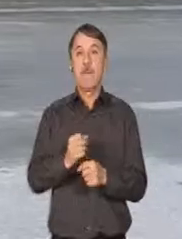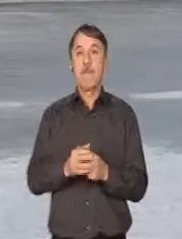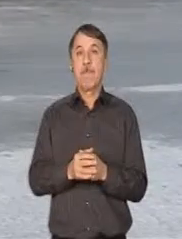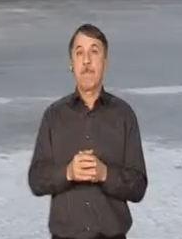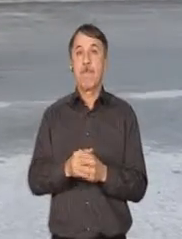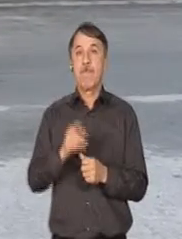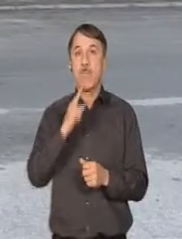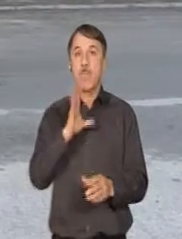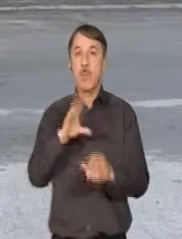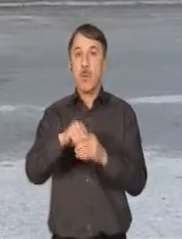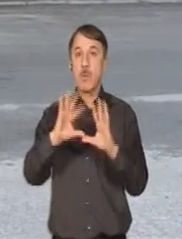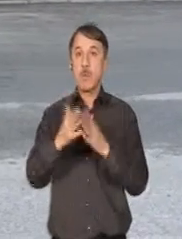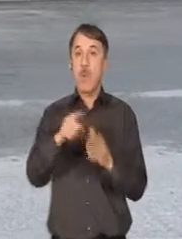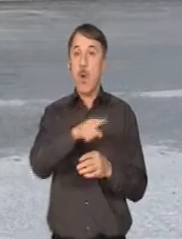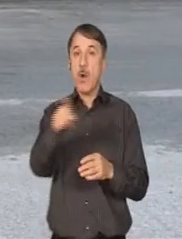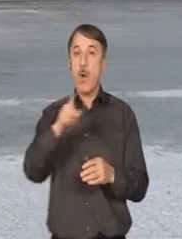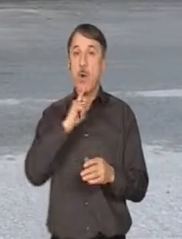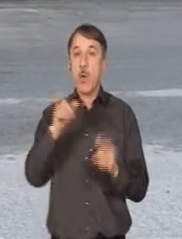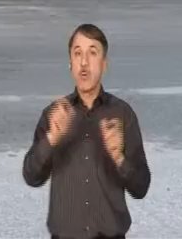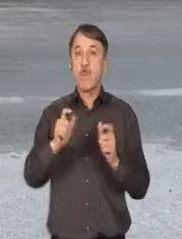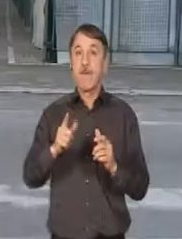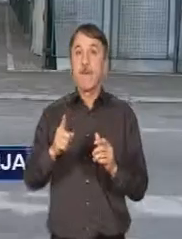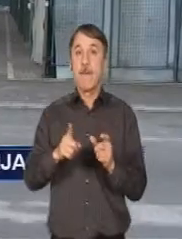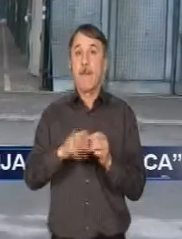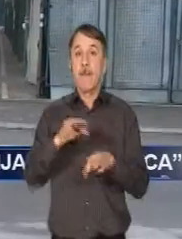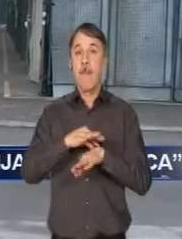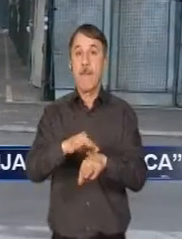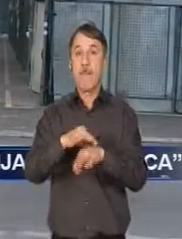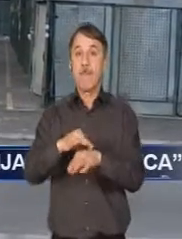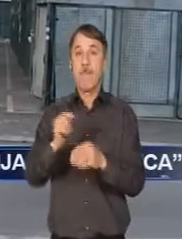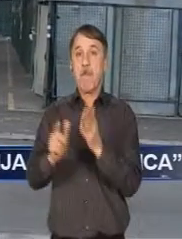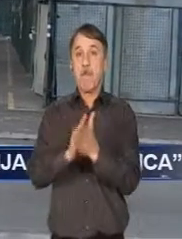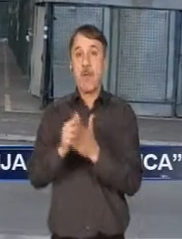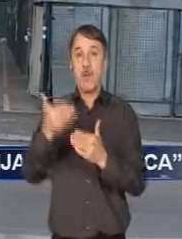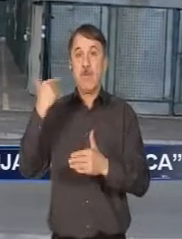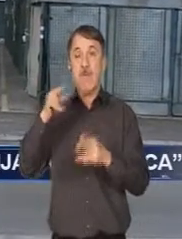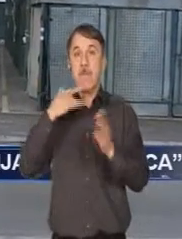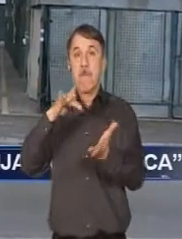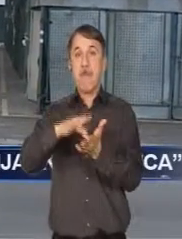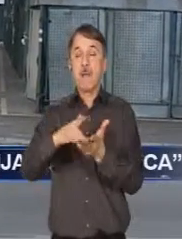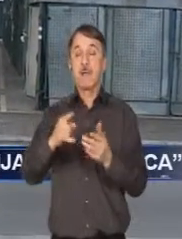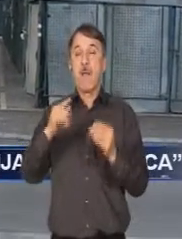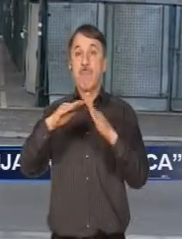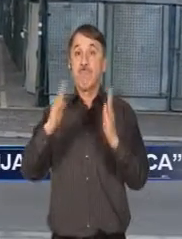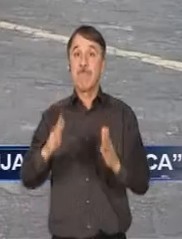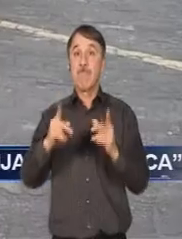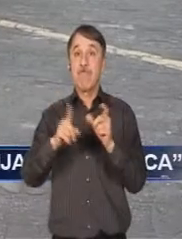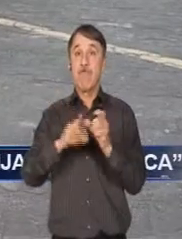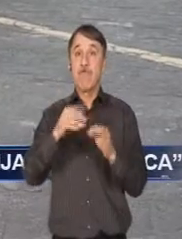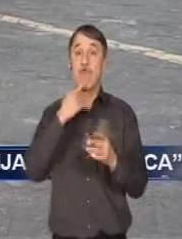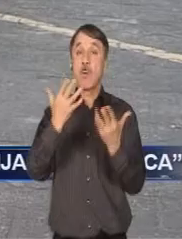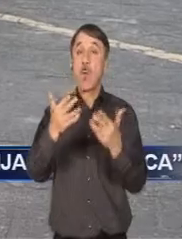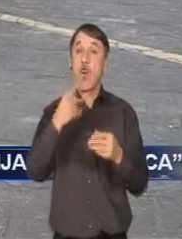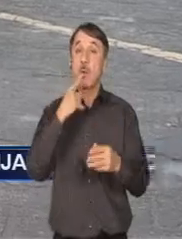lokal. Srećna okolnost za sve one koji bi želeli da u svom vlasništvu na određeni vremenski period imaju neke od objekata Tržnice je